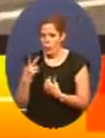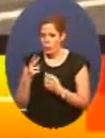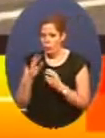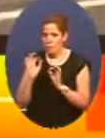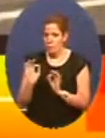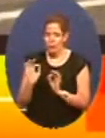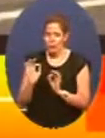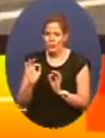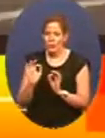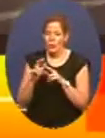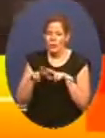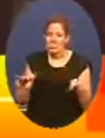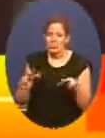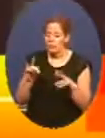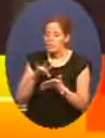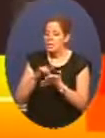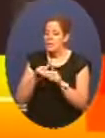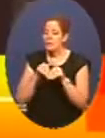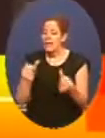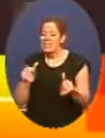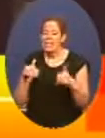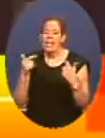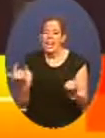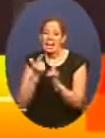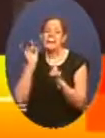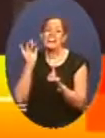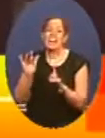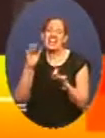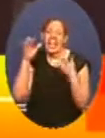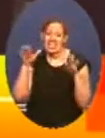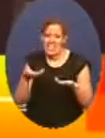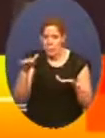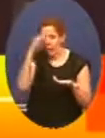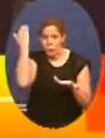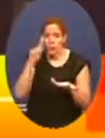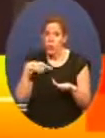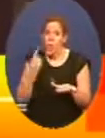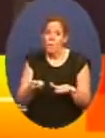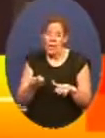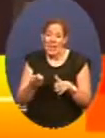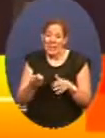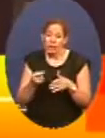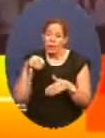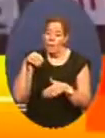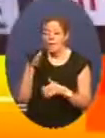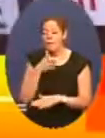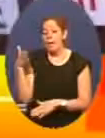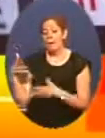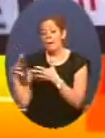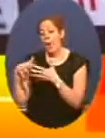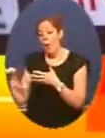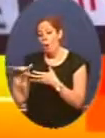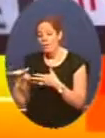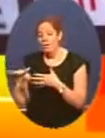דווקא כאשר אנחנו נמצאים בחזית של הלחימה נגד האסלאם הקיצוני. זה לא אומר, כמובן, שבתוך אותו ימין אירופאי אין